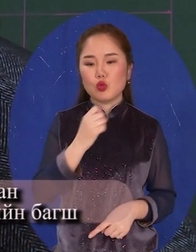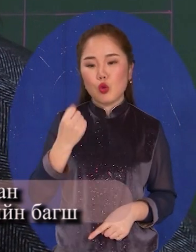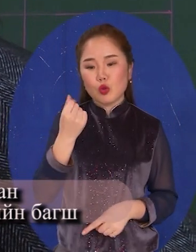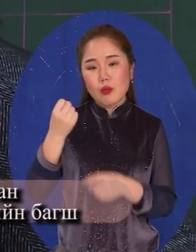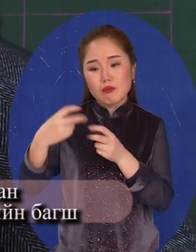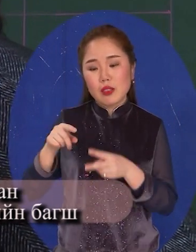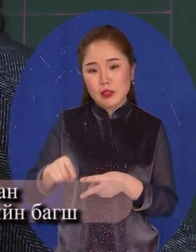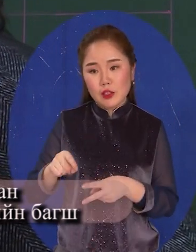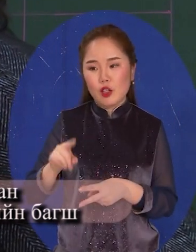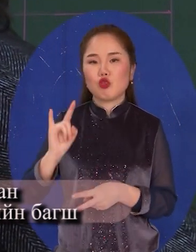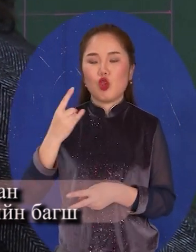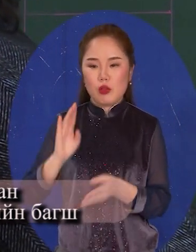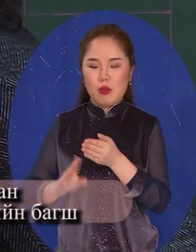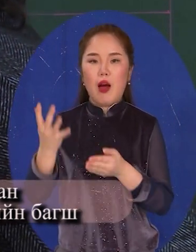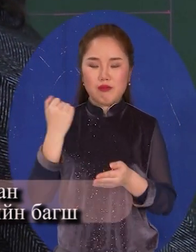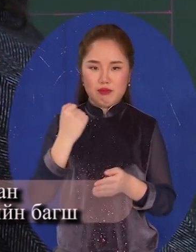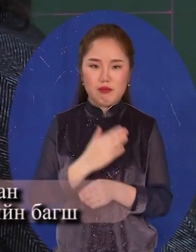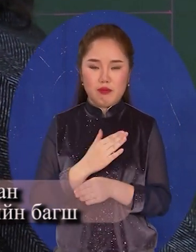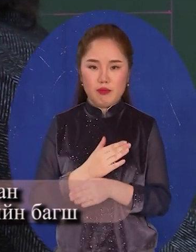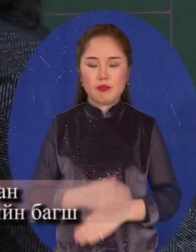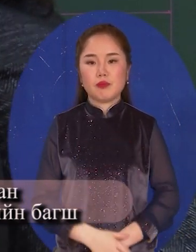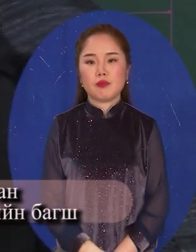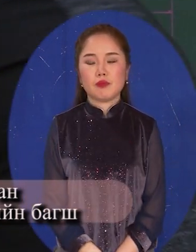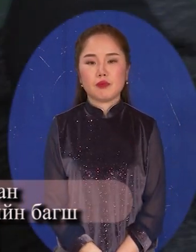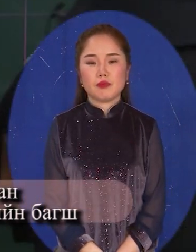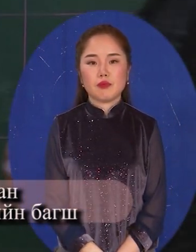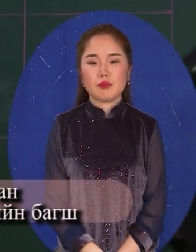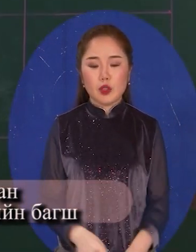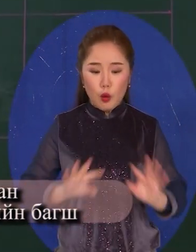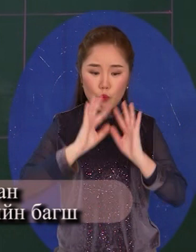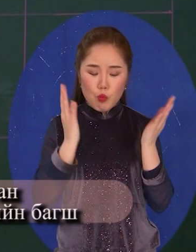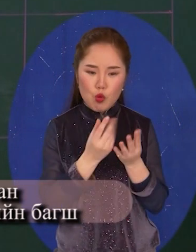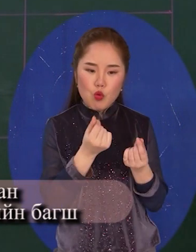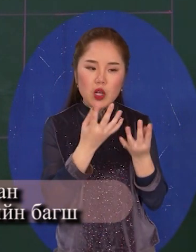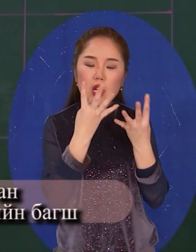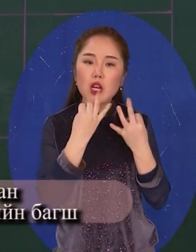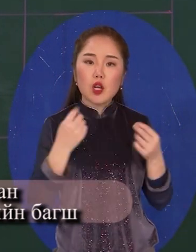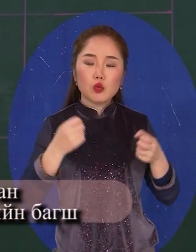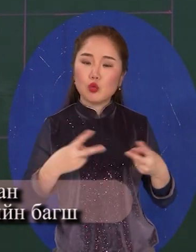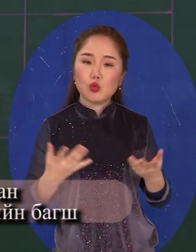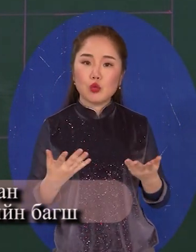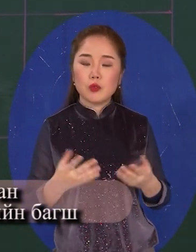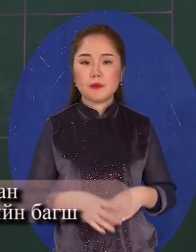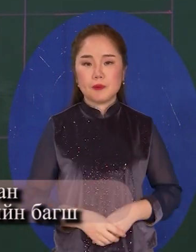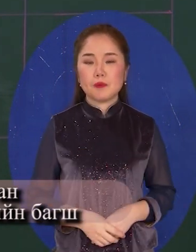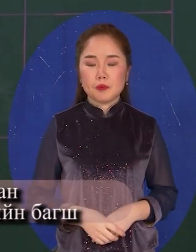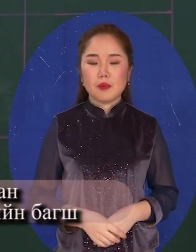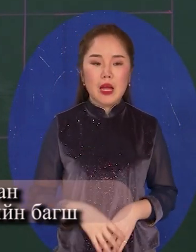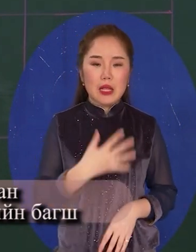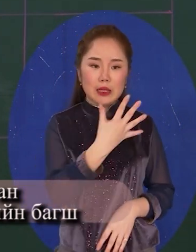сырылдау ойыншық алған, бағасы 100 төгірік тұратын қаз ойыншығын